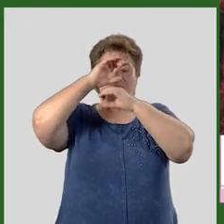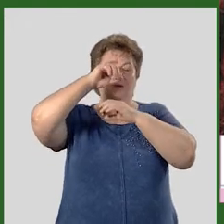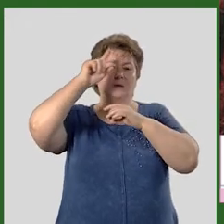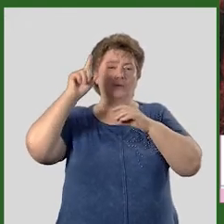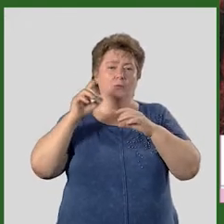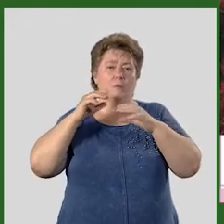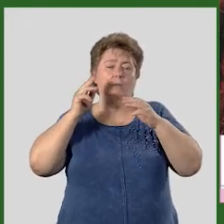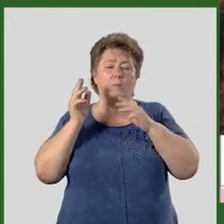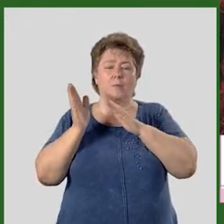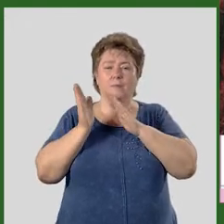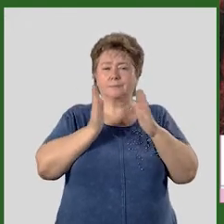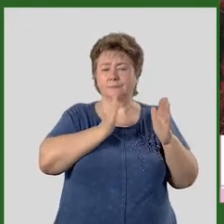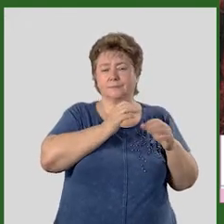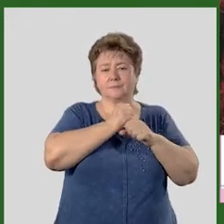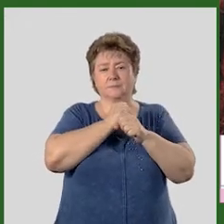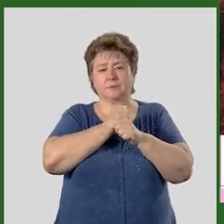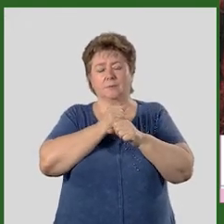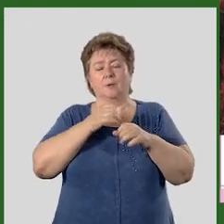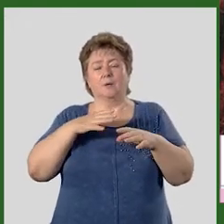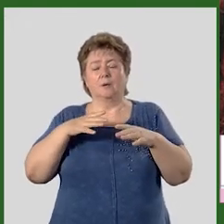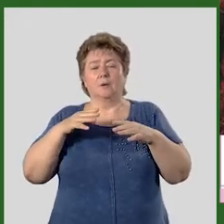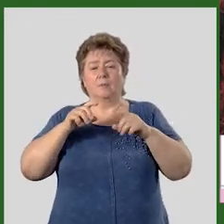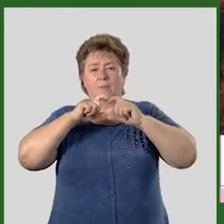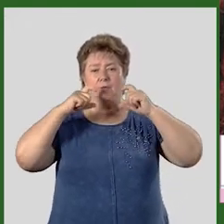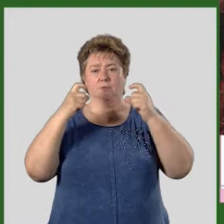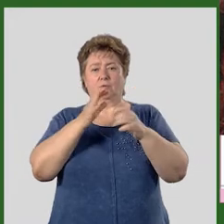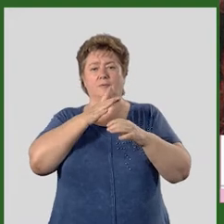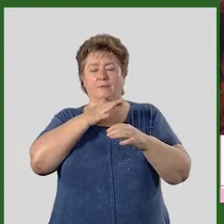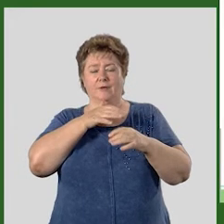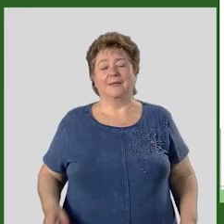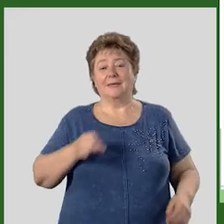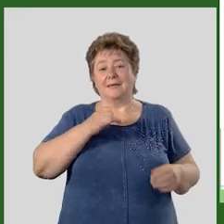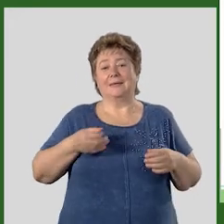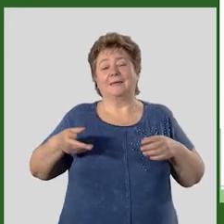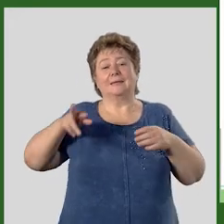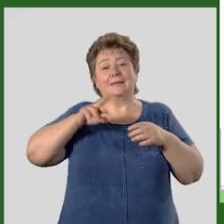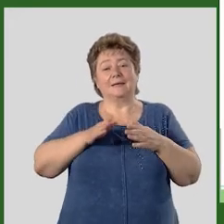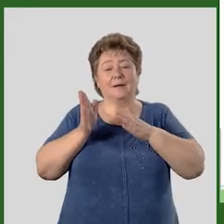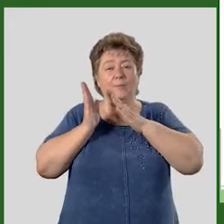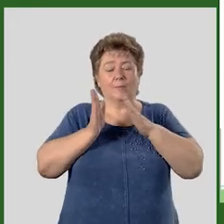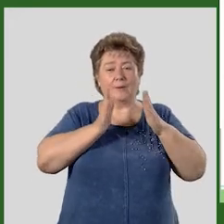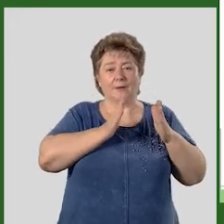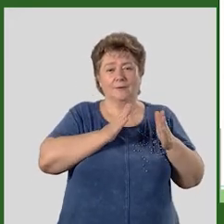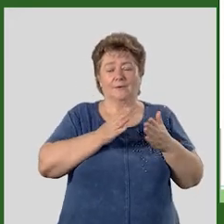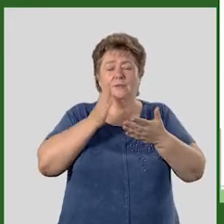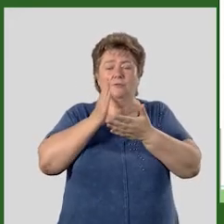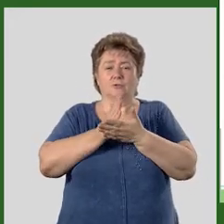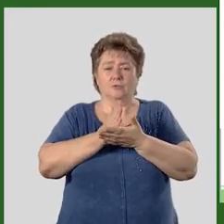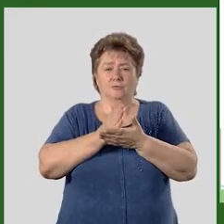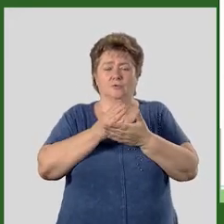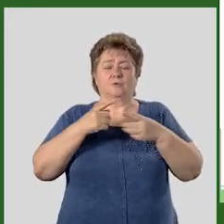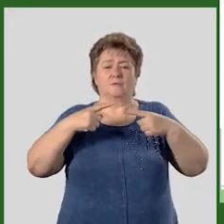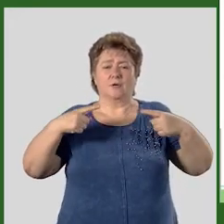разработали систему так называемого поясного времени. И для упорядочивания существующих